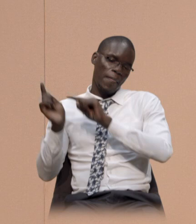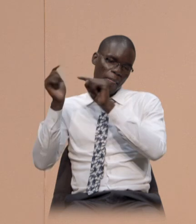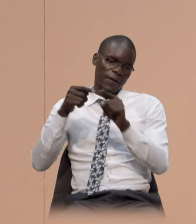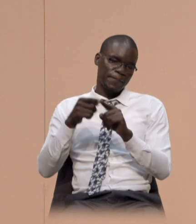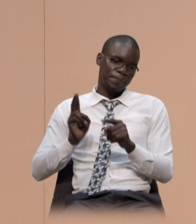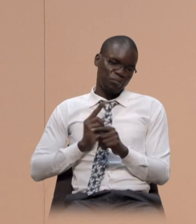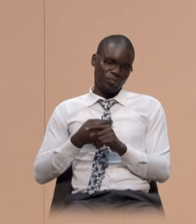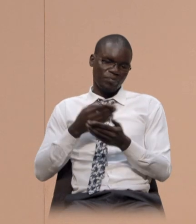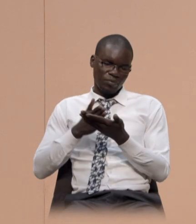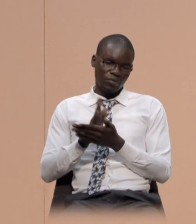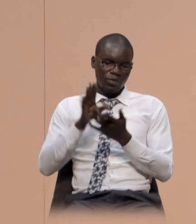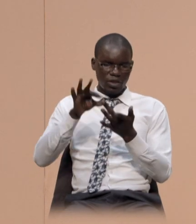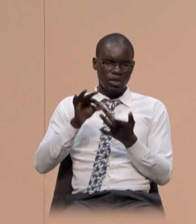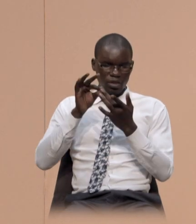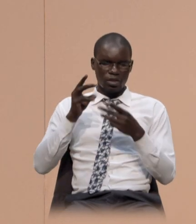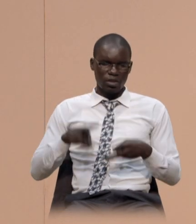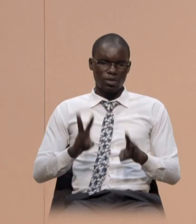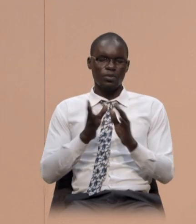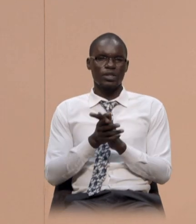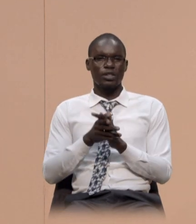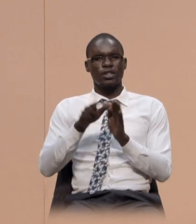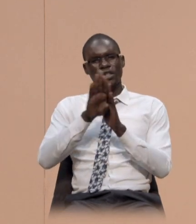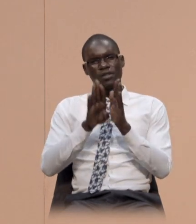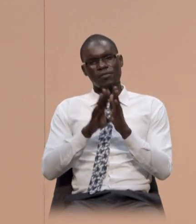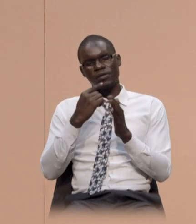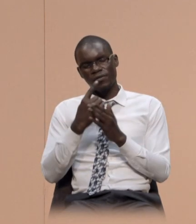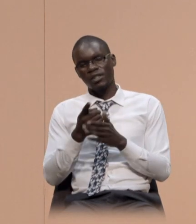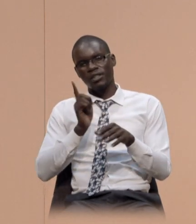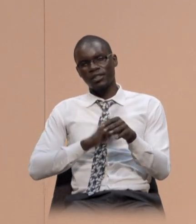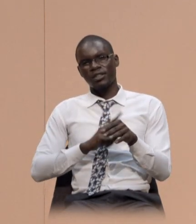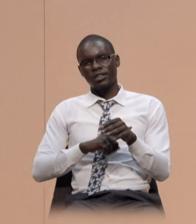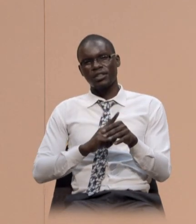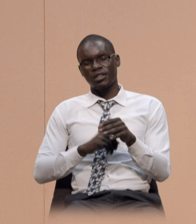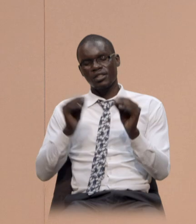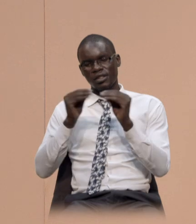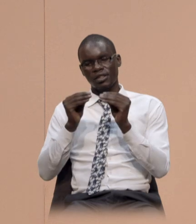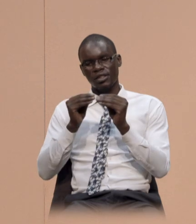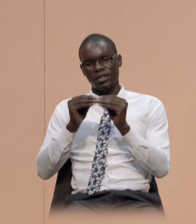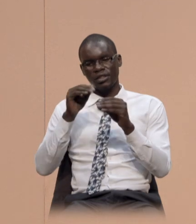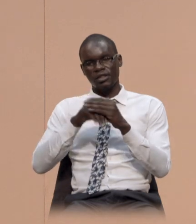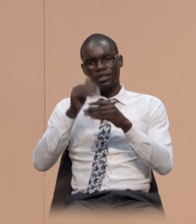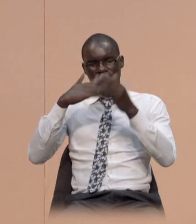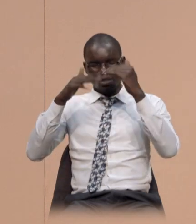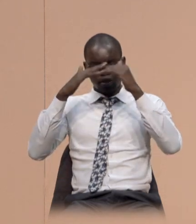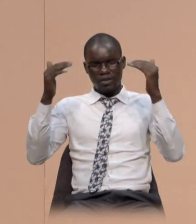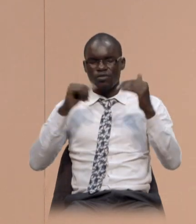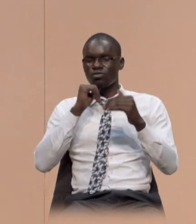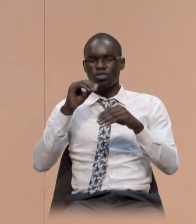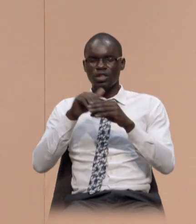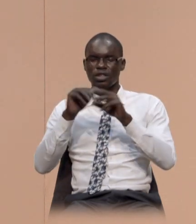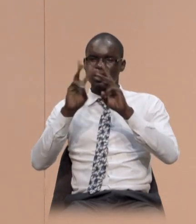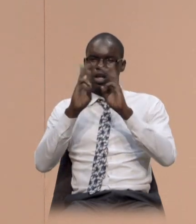kwetu kwa njia ya pekee. Maandiko yanasema ya kwamba wakati ambako mkutano ulikuwa unafanywa binguni, haukuwa unafanywa